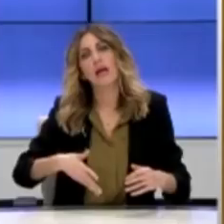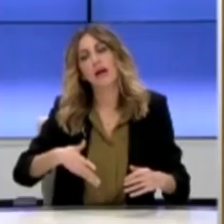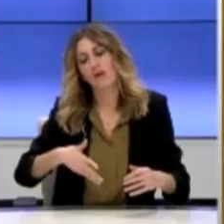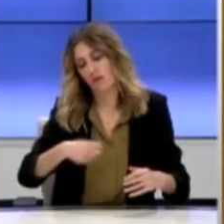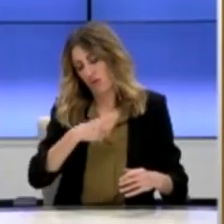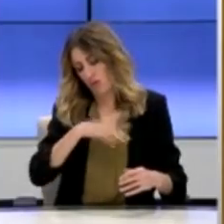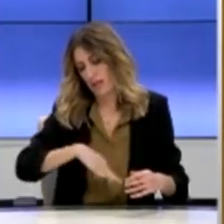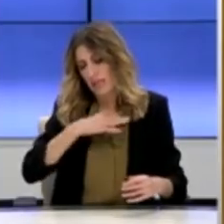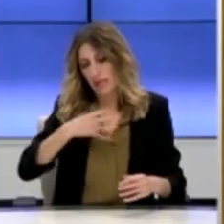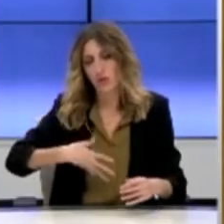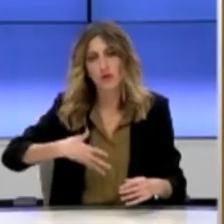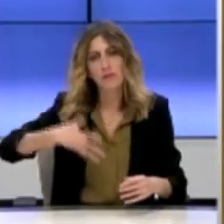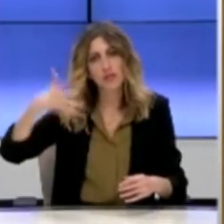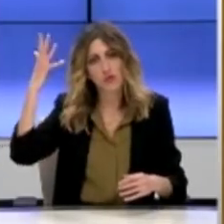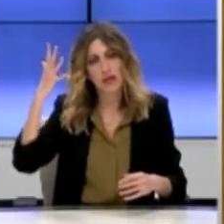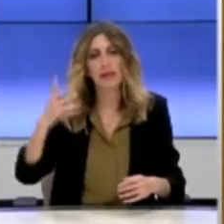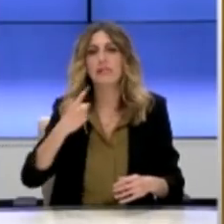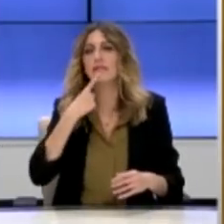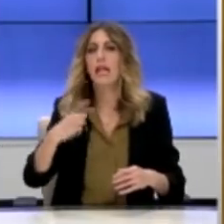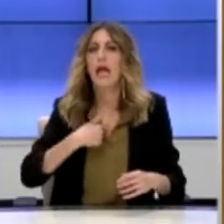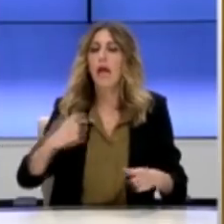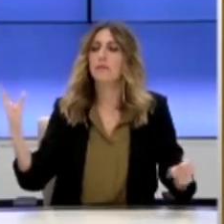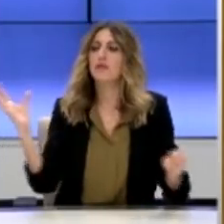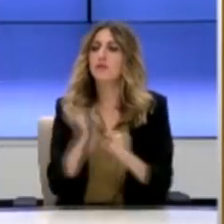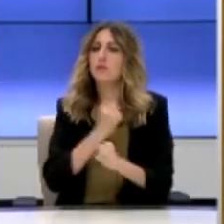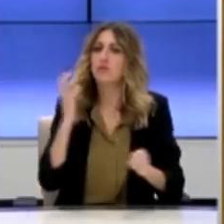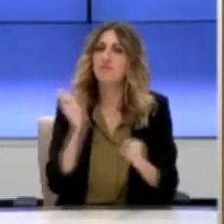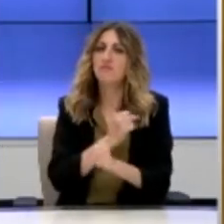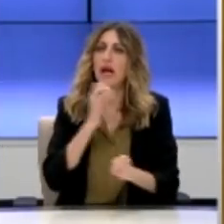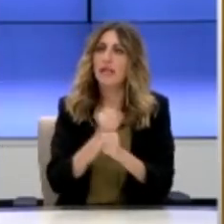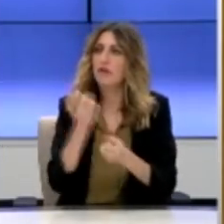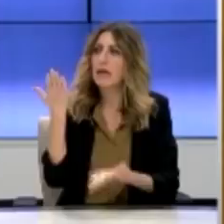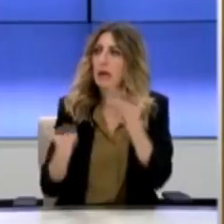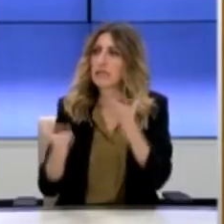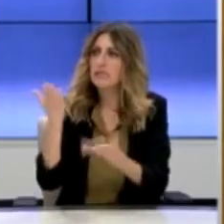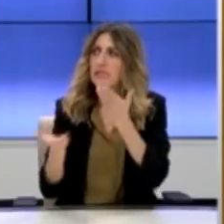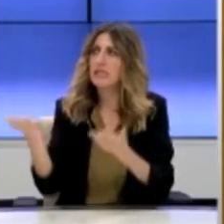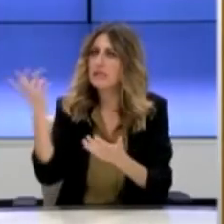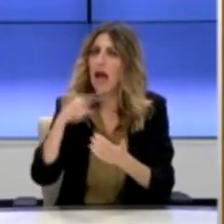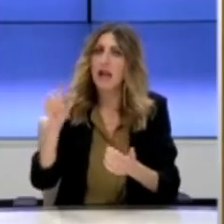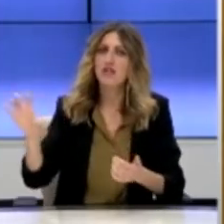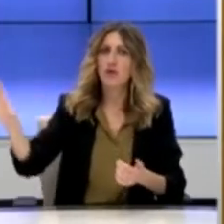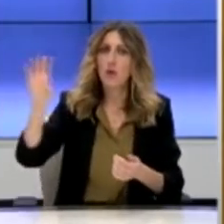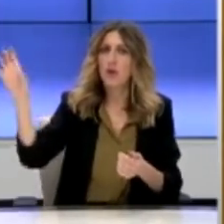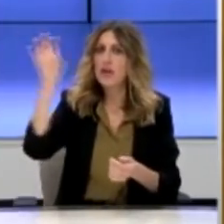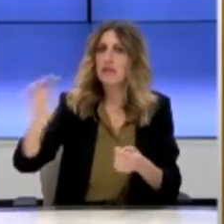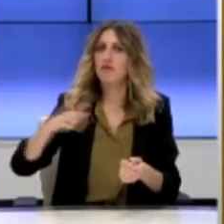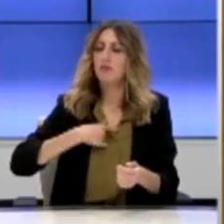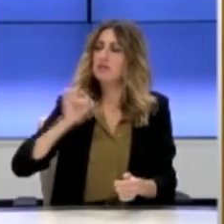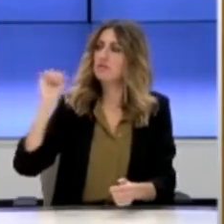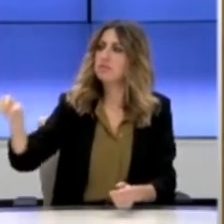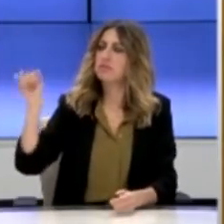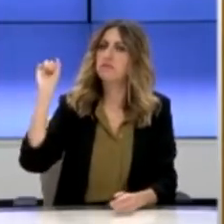Ένωσης. Με αυτό το σαθρό επιχείρημα απαντάτε στην κριτική που σας ασκούμε, γιατί δεν